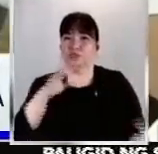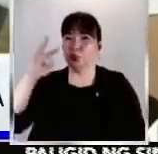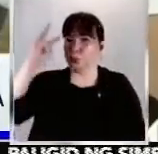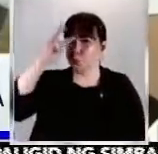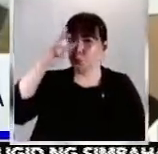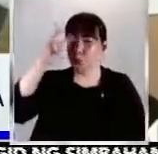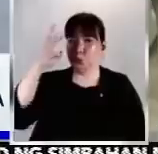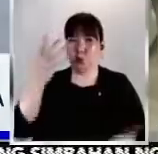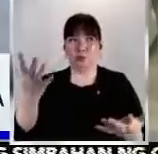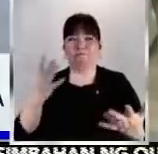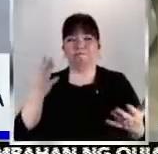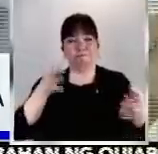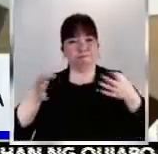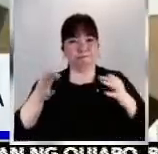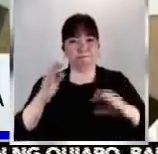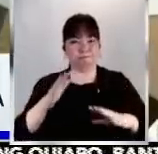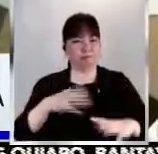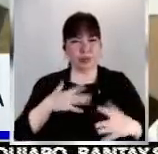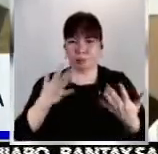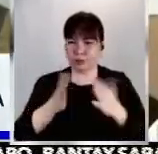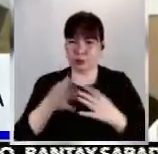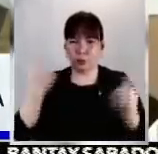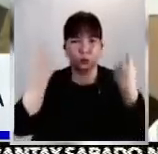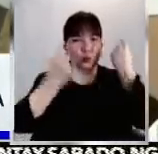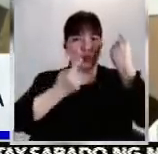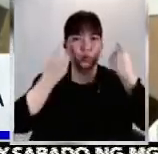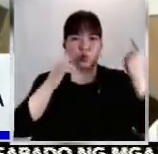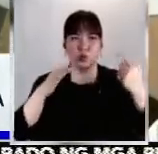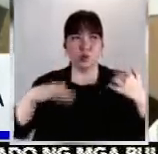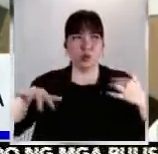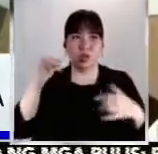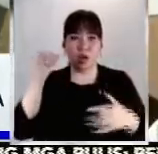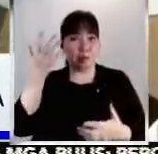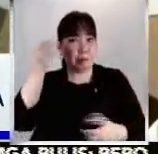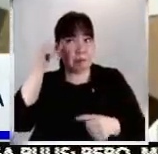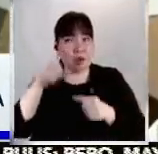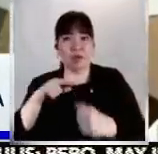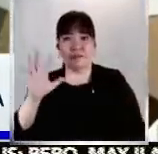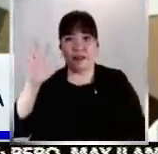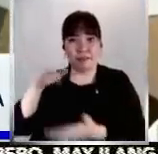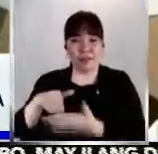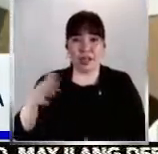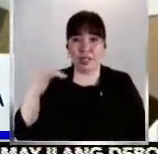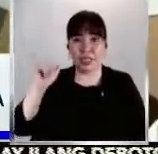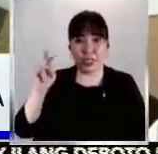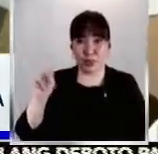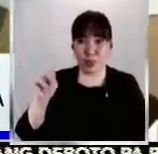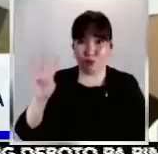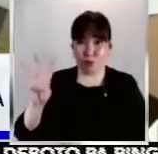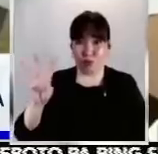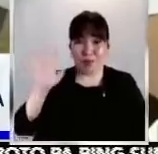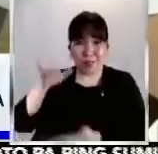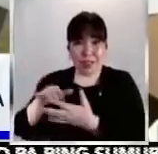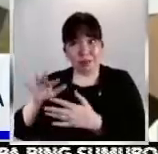to you tonight with much concern from around 5,400 new cases on January